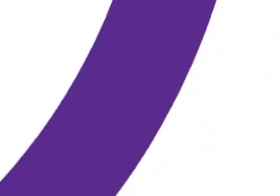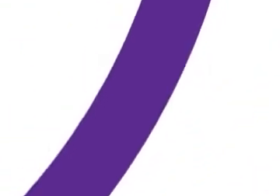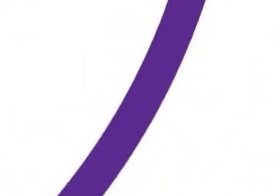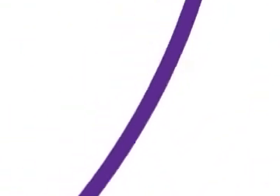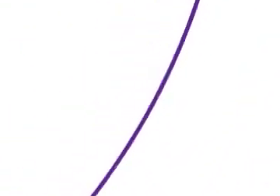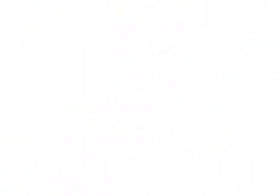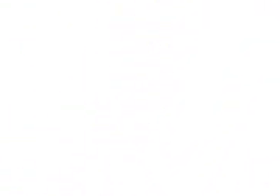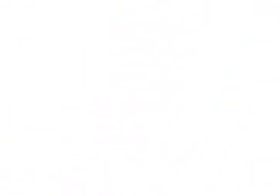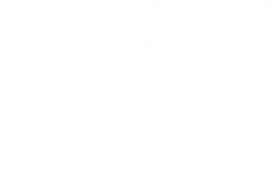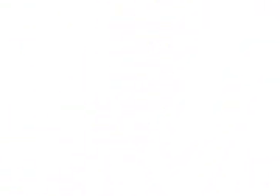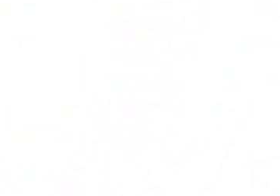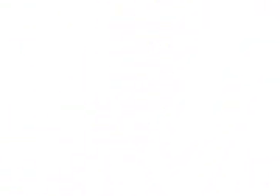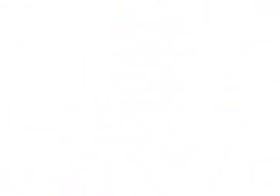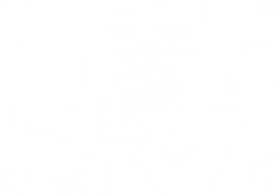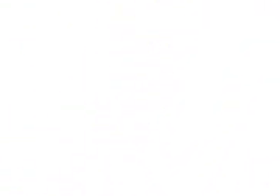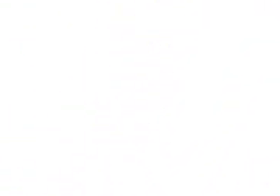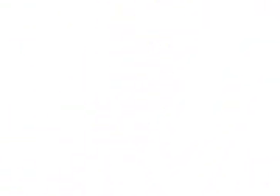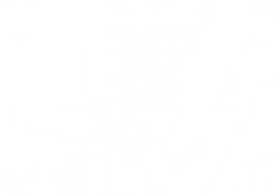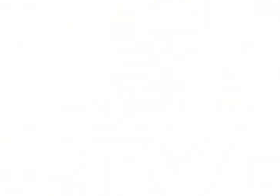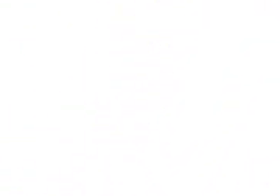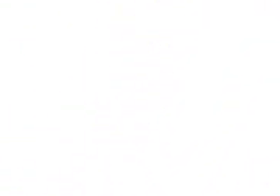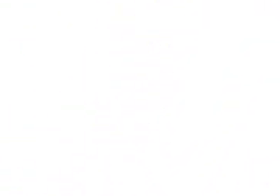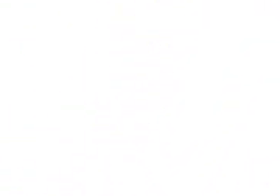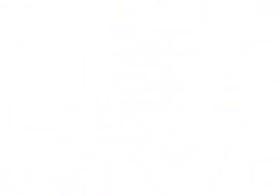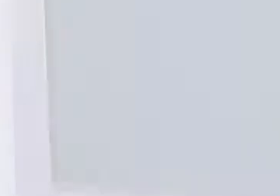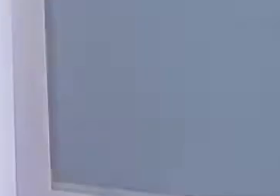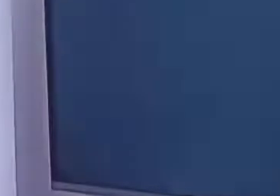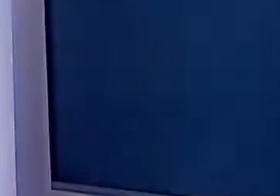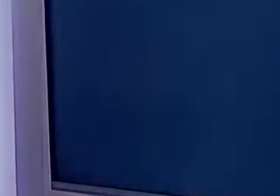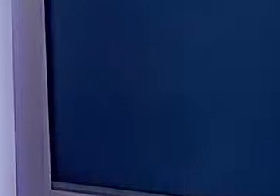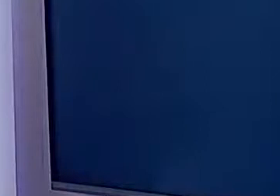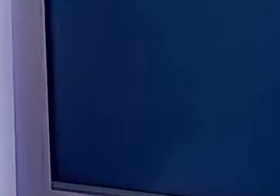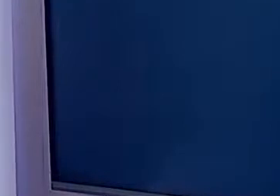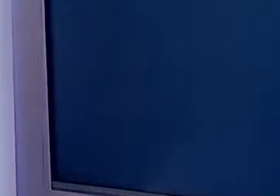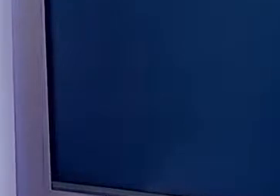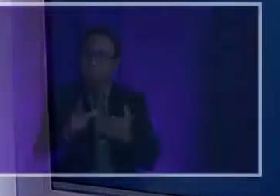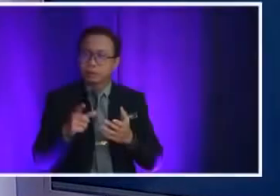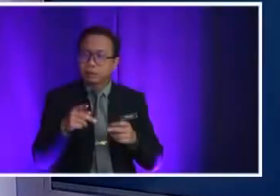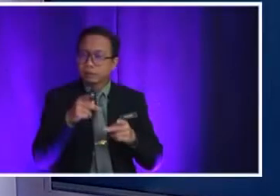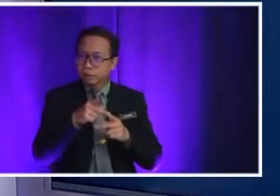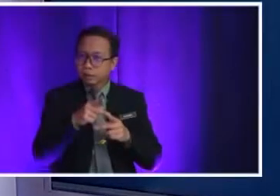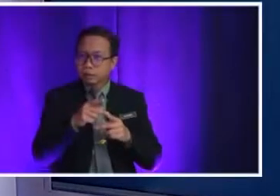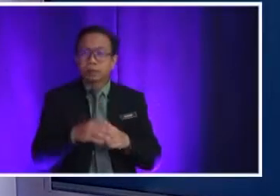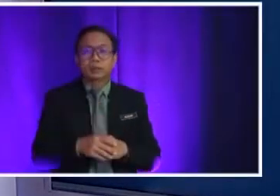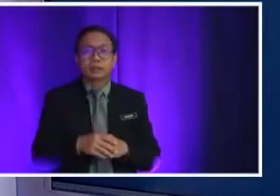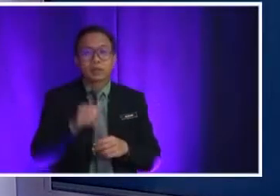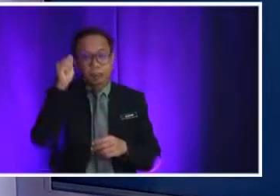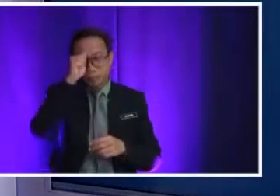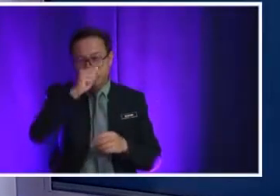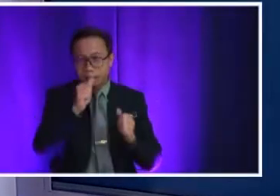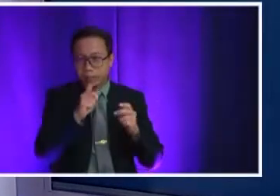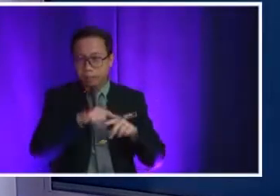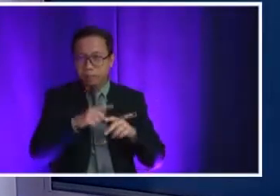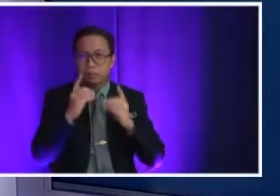Hai Sidik TV GPM Baiklah kembali bersama saya masukkan Asmadi titik-titik